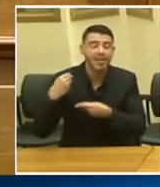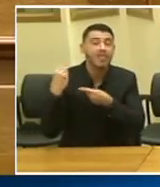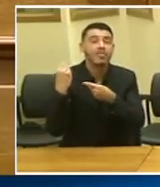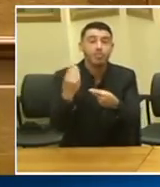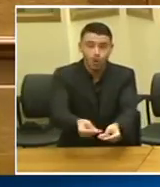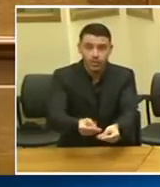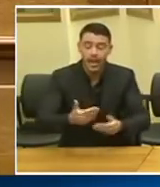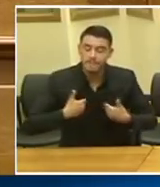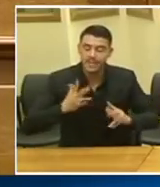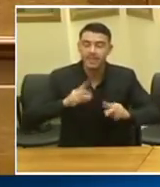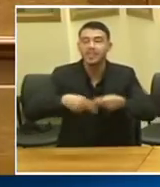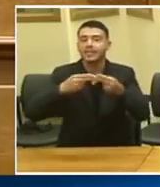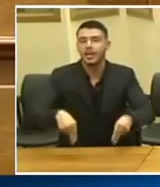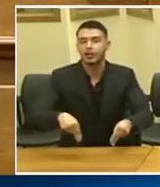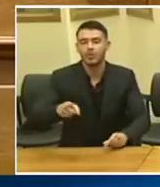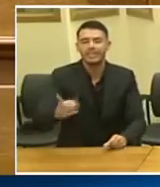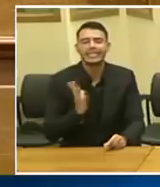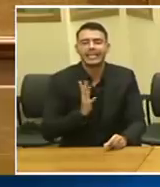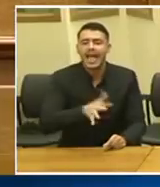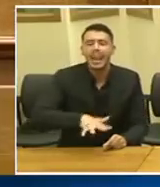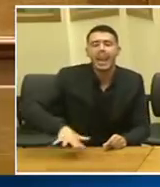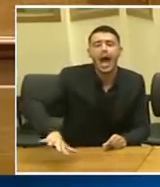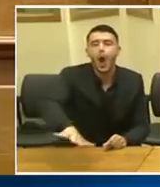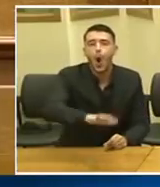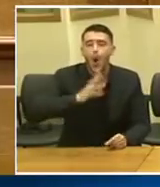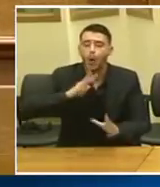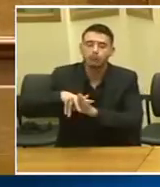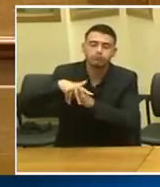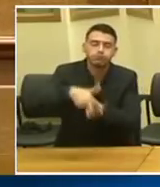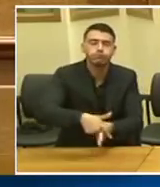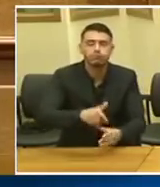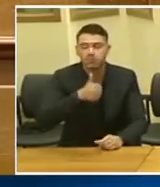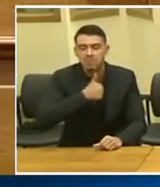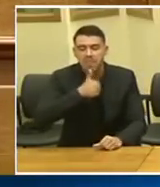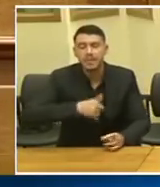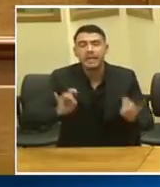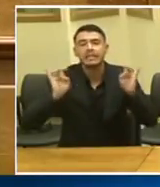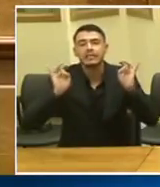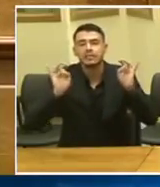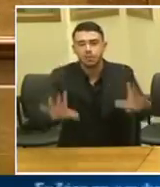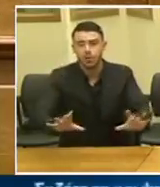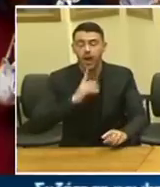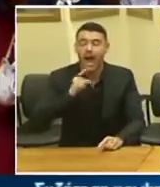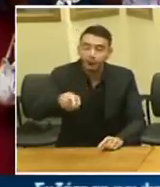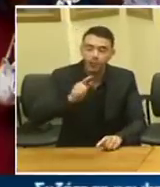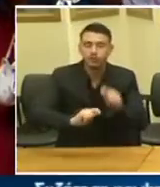φοβικό. Ένα λαό που φοβάται και τον περίγυρό του, ένα λαό που δεν αντέχει να σηκώσει στις πλάτες του τη χώρα.